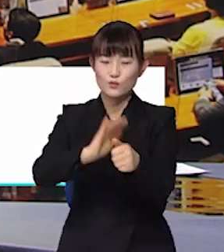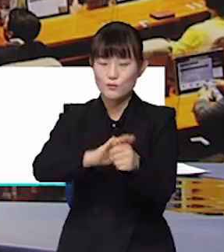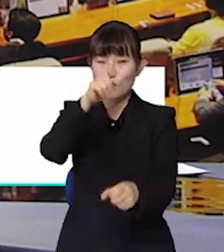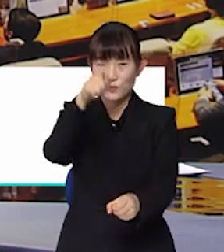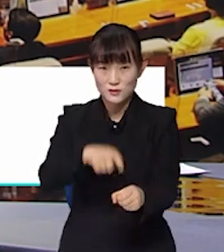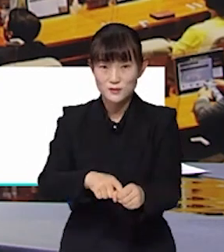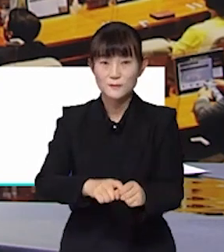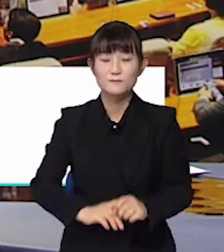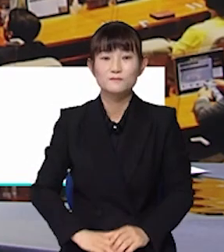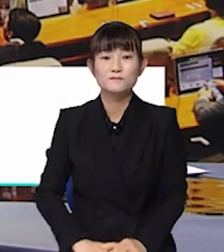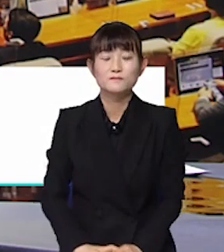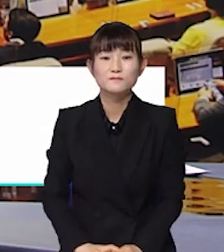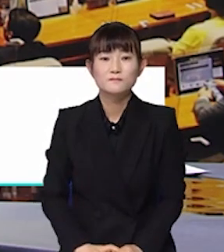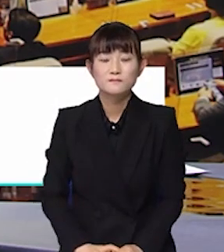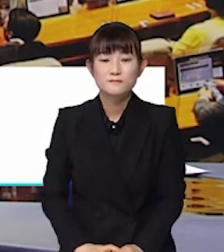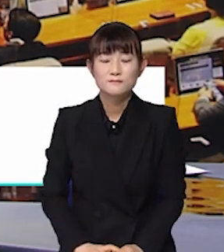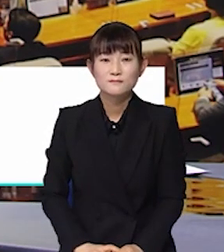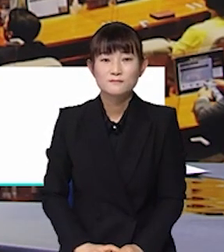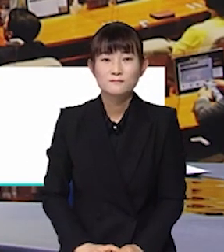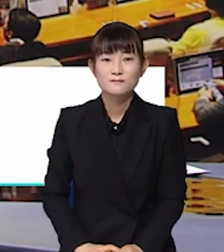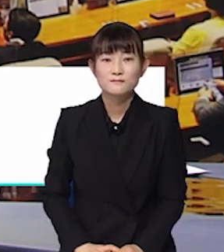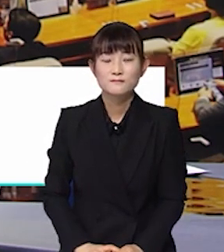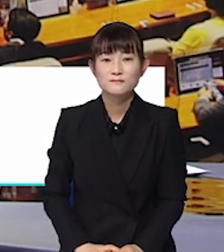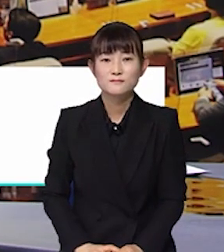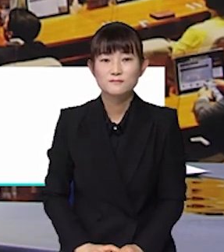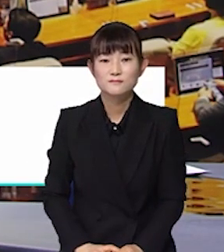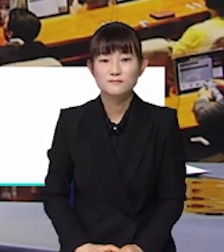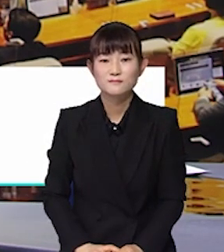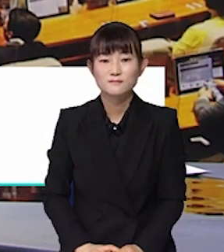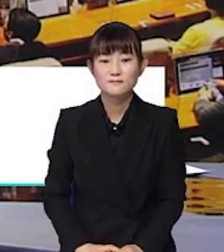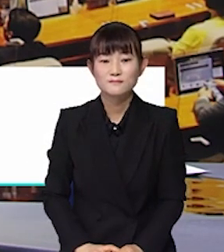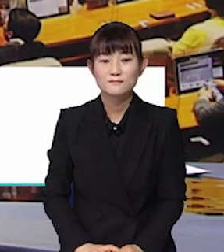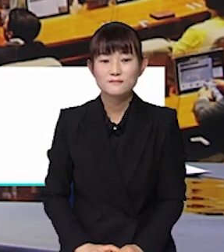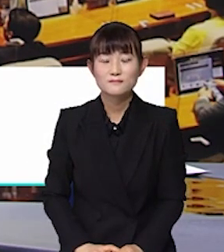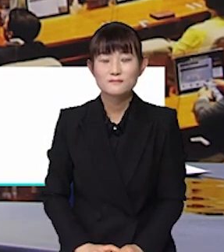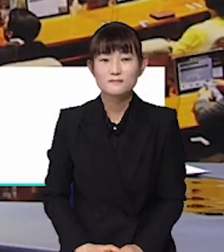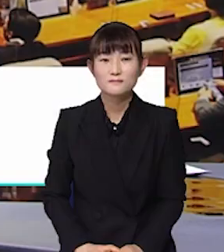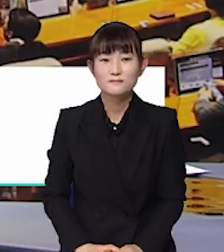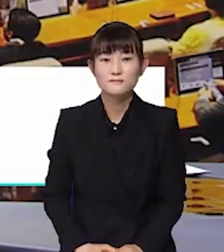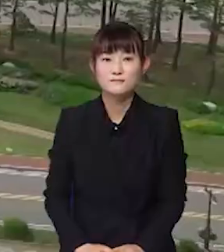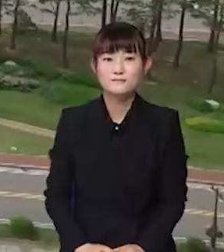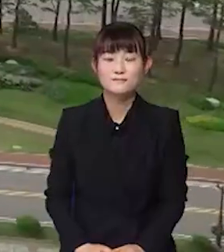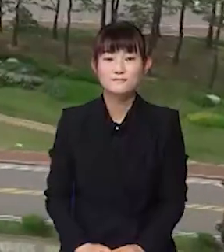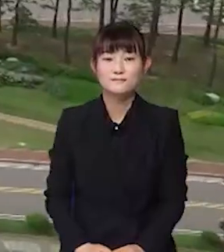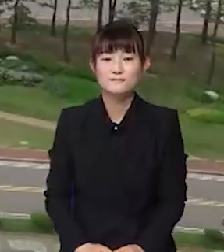갖습니다이어서 의정평가 도입 배경을 이현길 기자가 설명해 드립니다